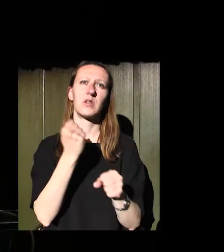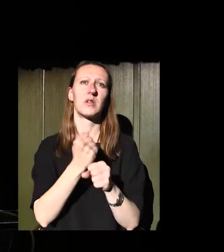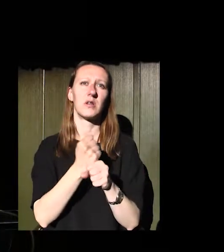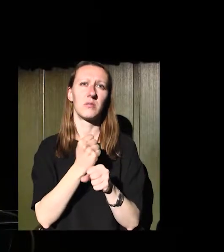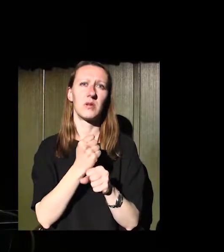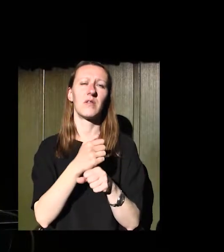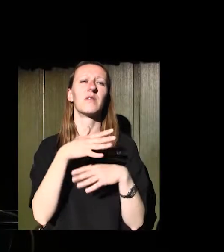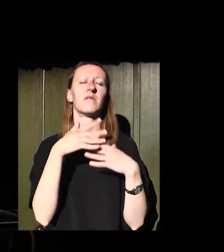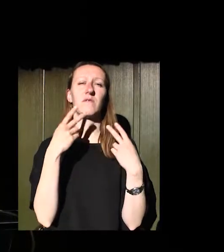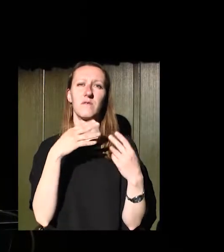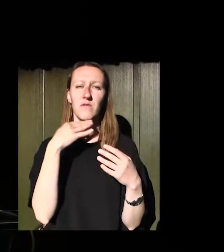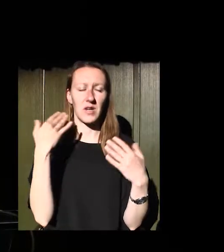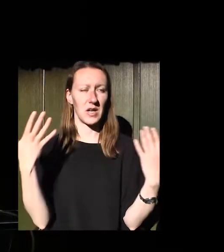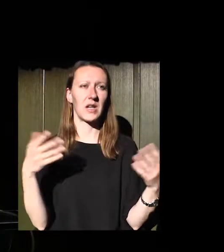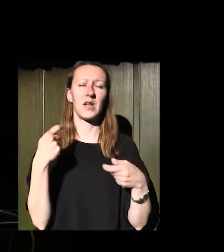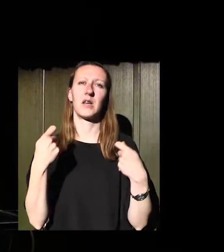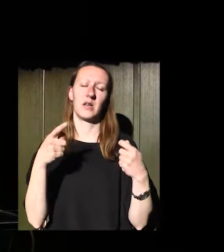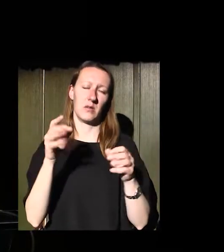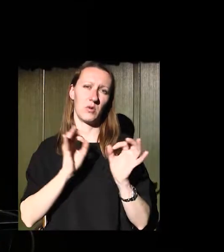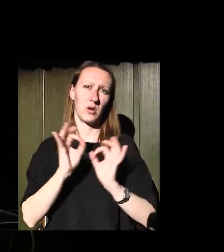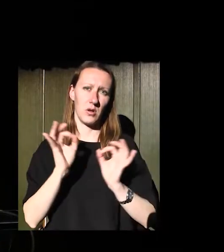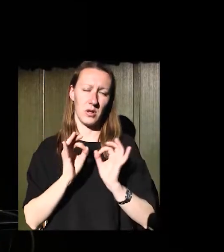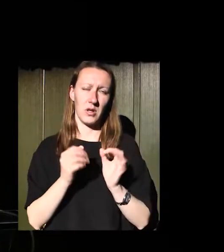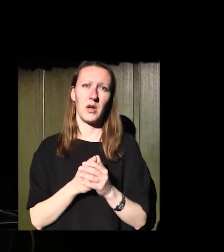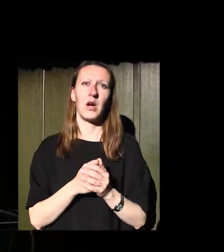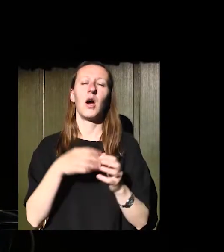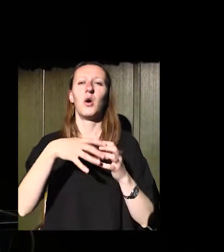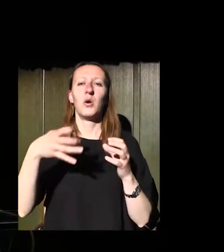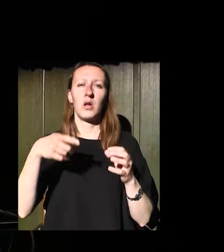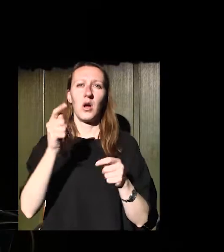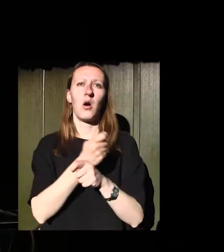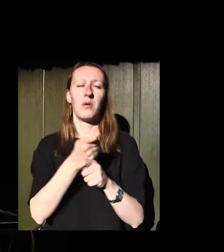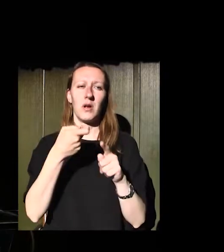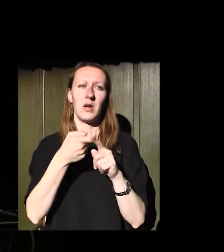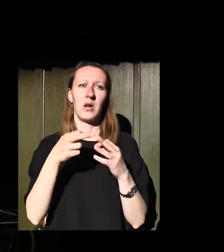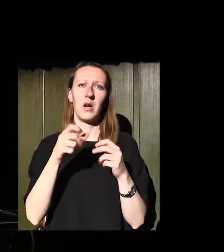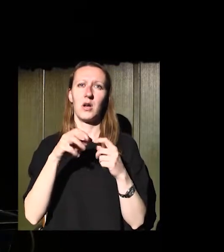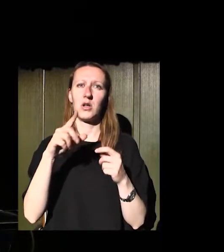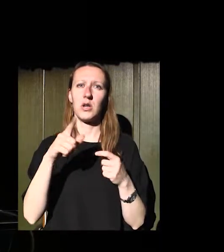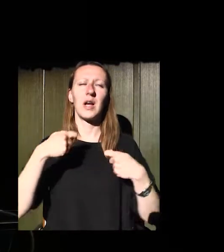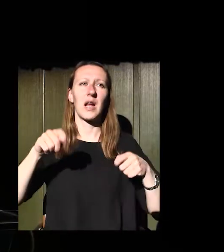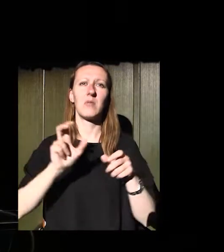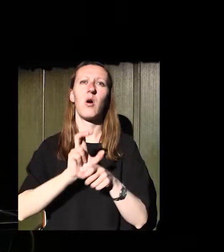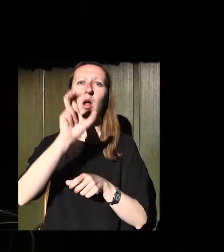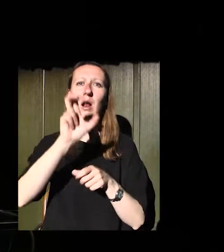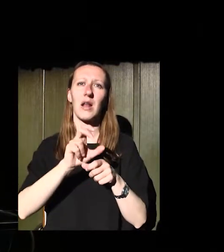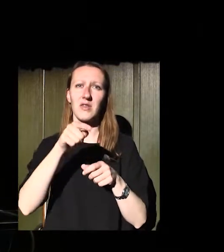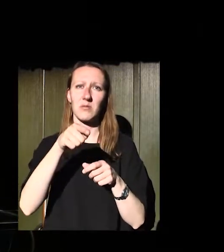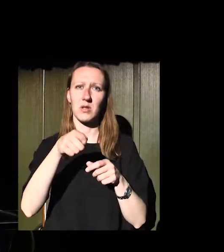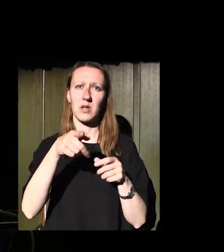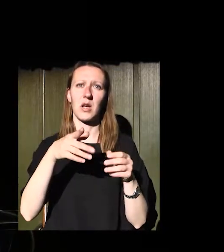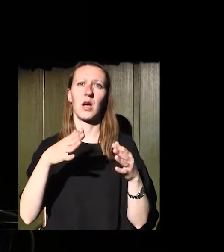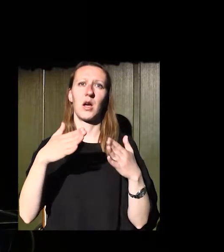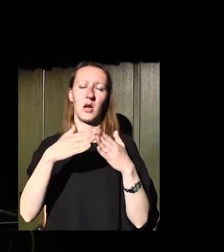novcem realizirati značajne kapitalne projekte. U tijeku je obnova Kaštela. Gradimo lift između